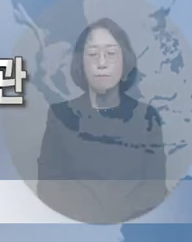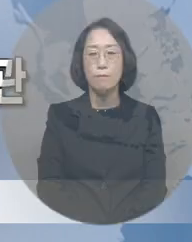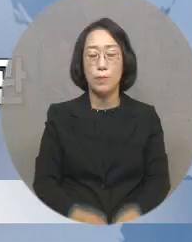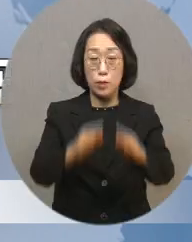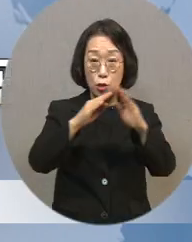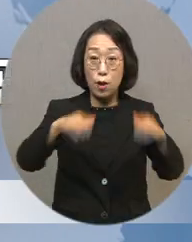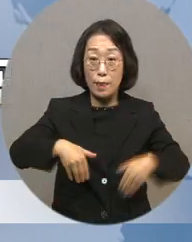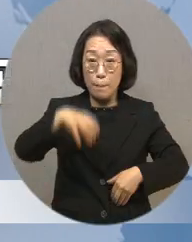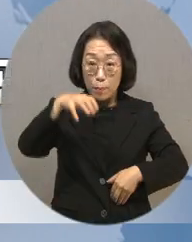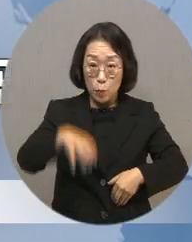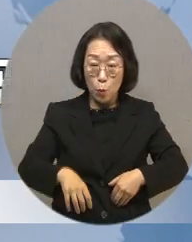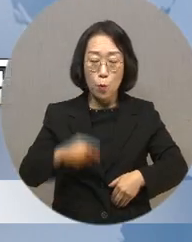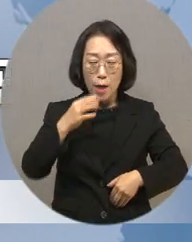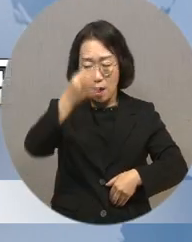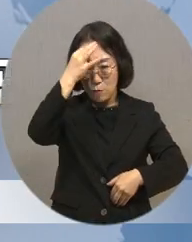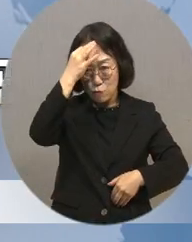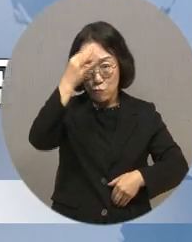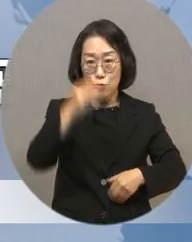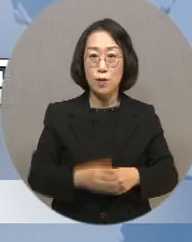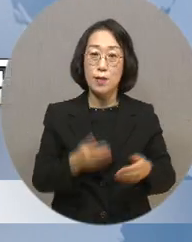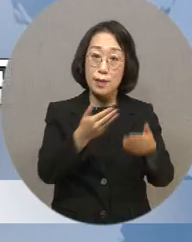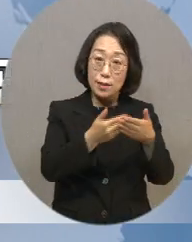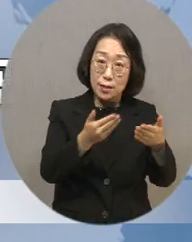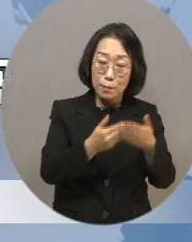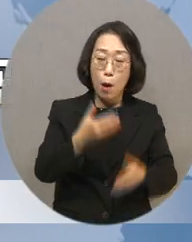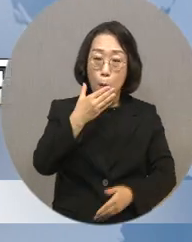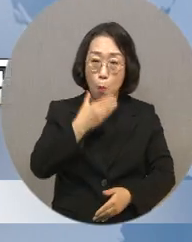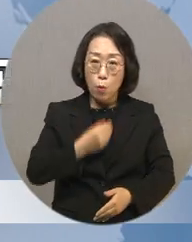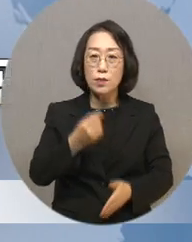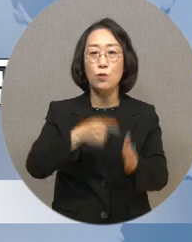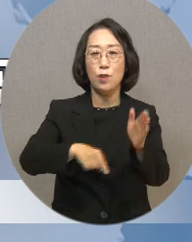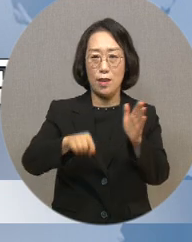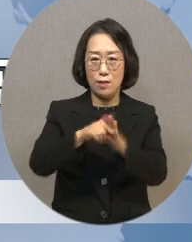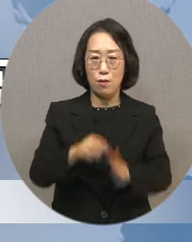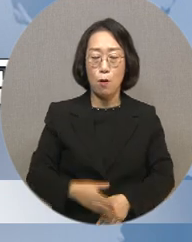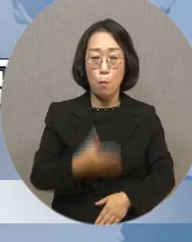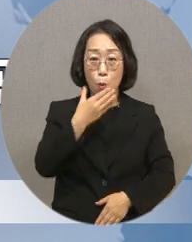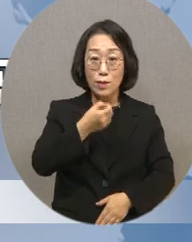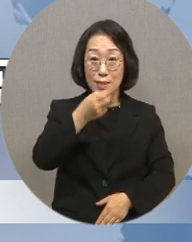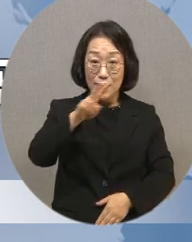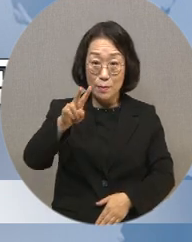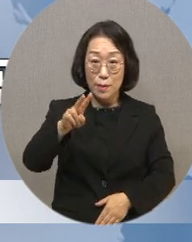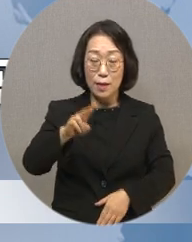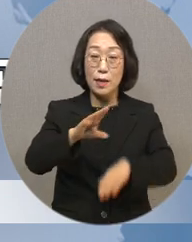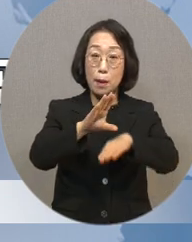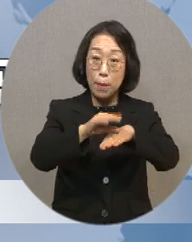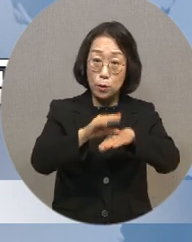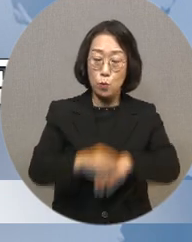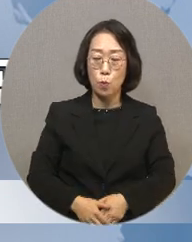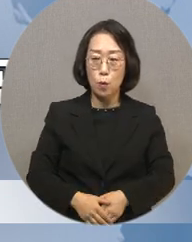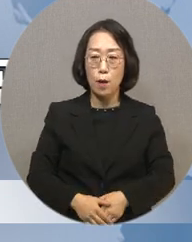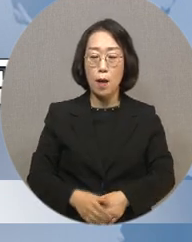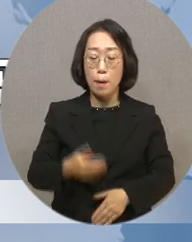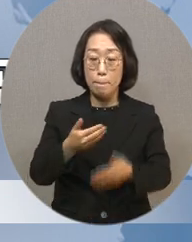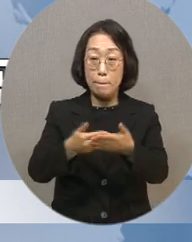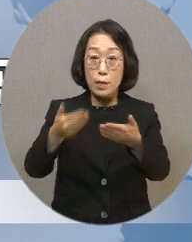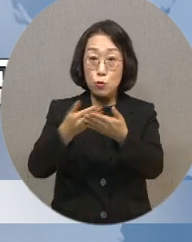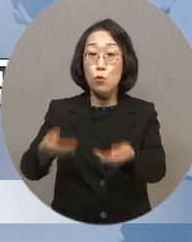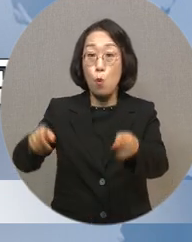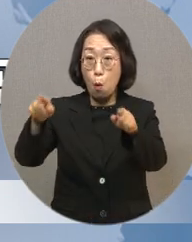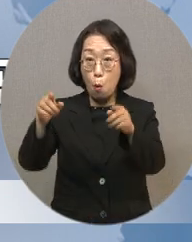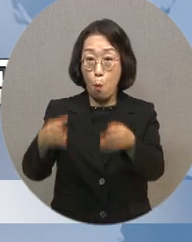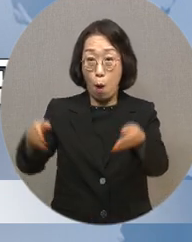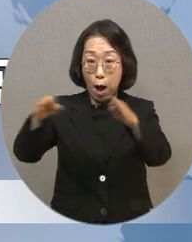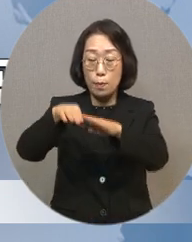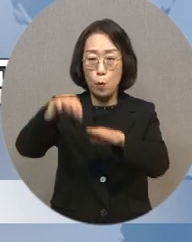전라남도 내 예술 작가들의 행복한 삶, 이 복지를 위해 복지TV 전남방송과 지역의 한 미술관이 힘을